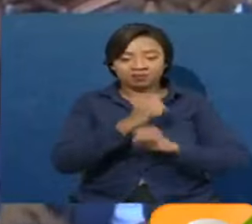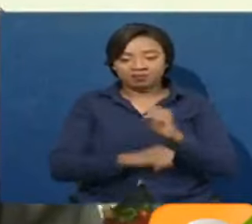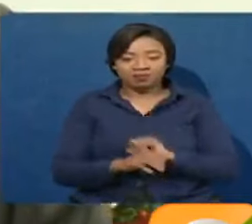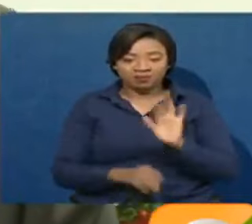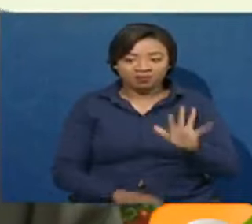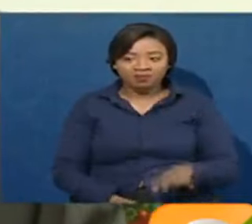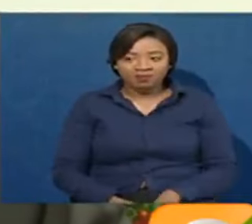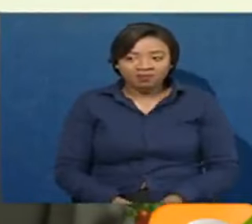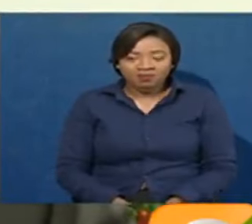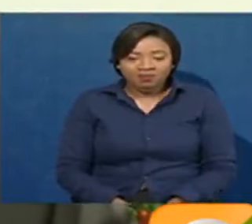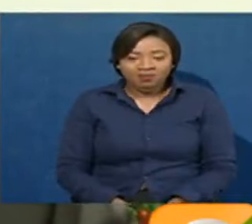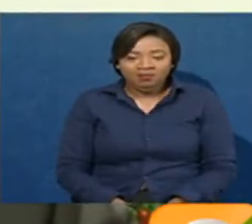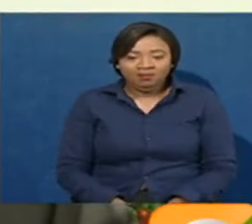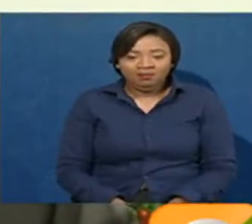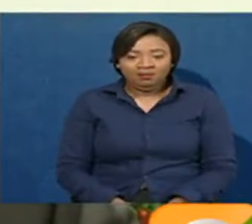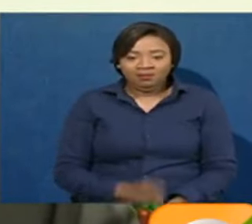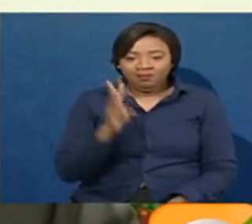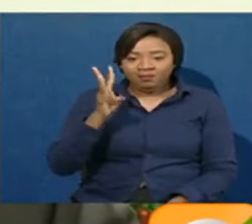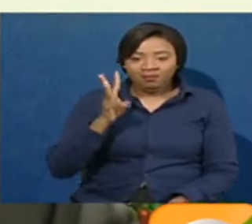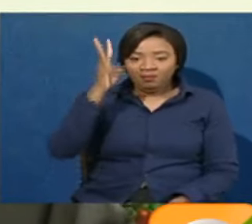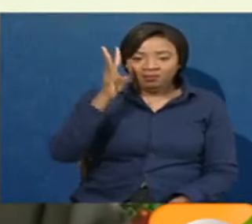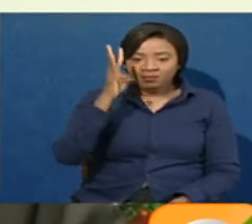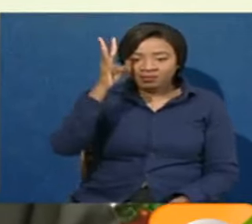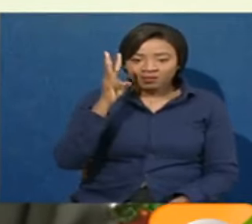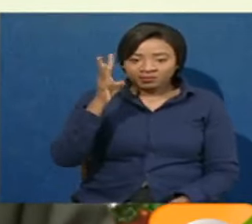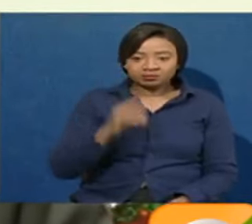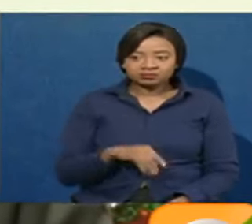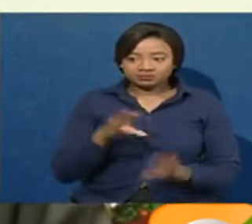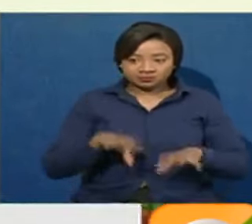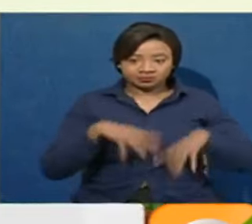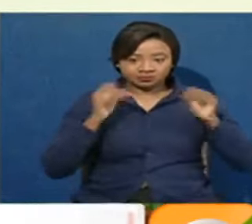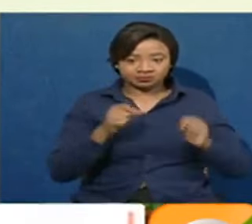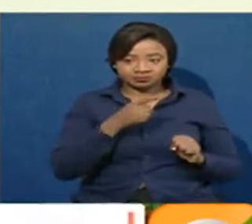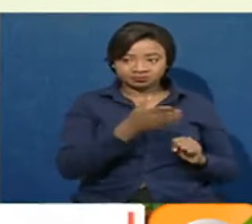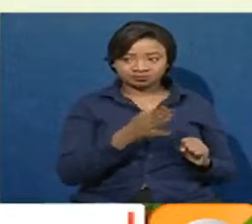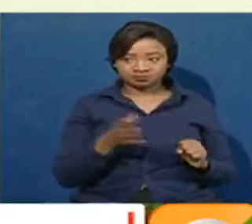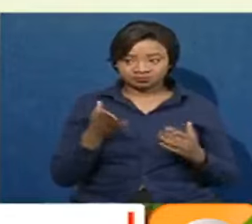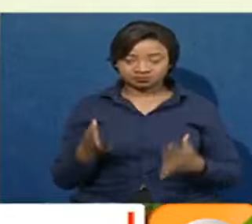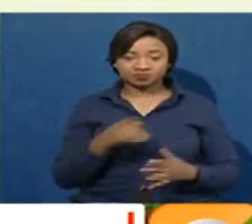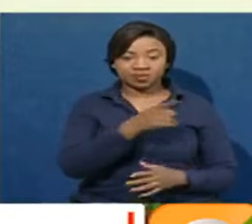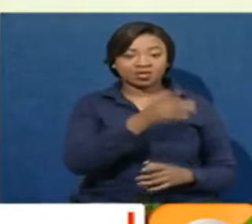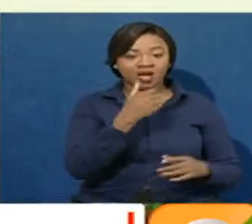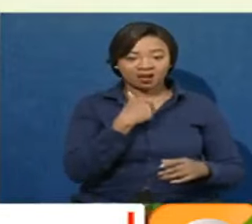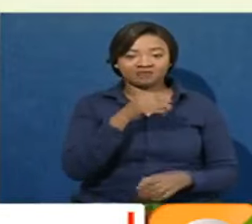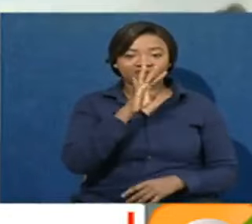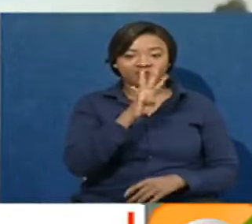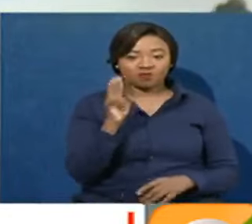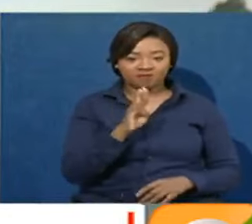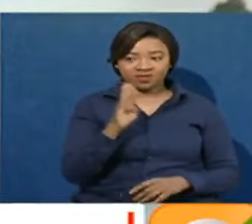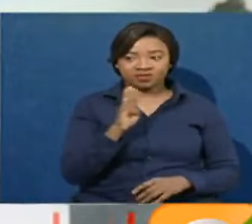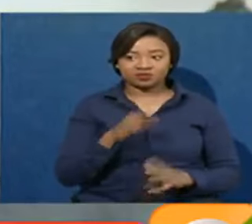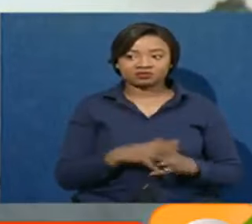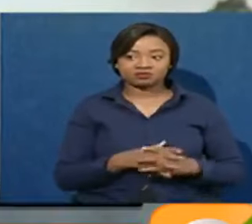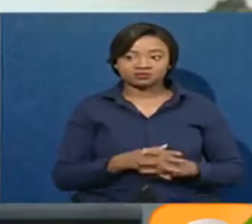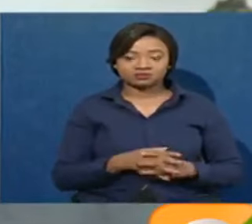hizo. Wajia, the COG chair, is here. Now they should be having 4 billion from July.